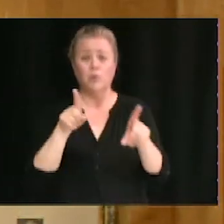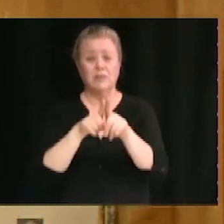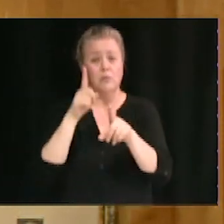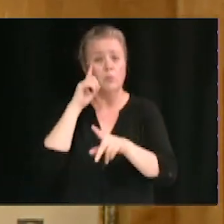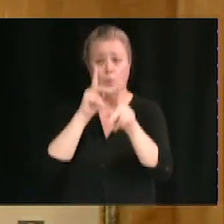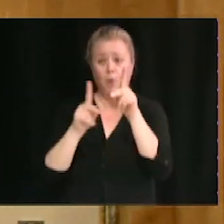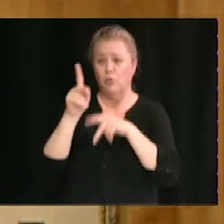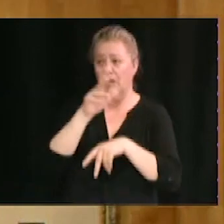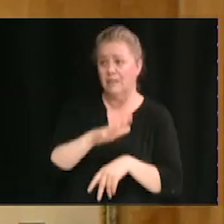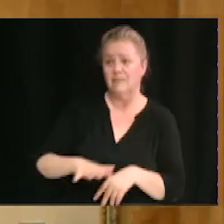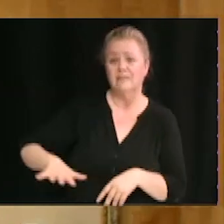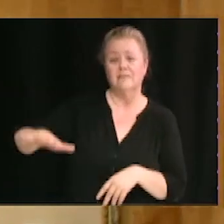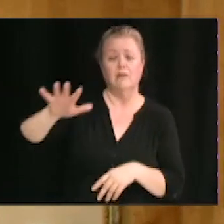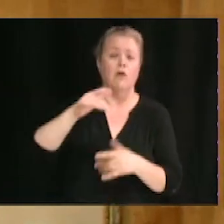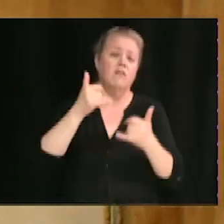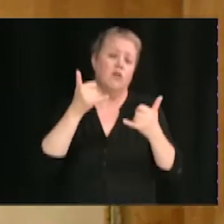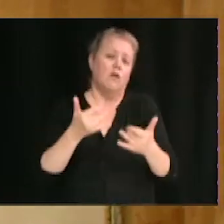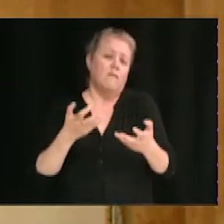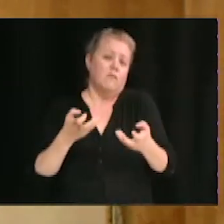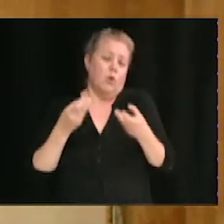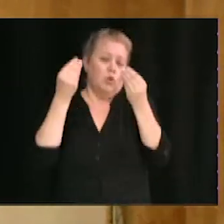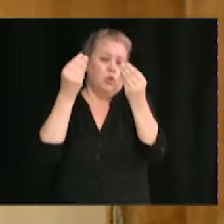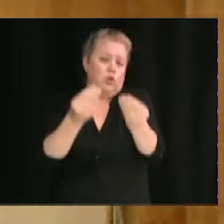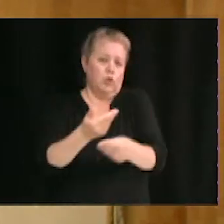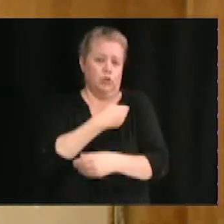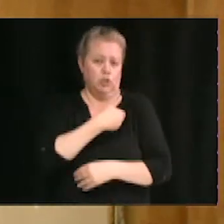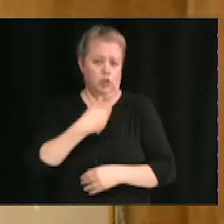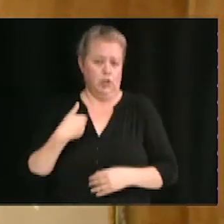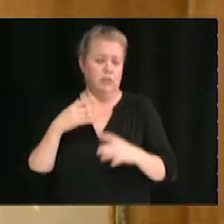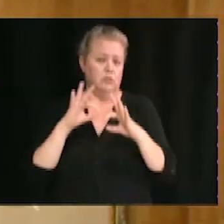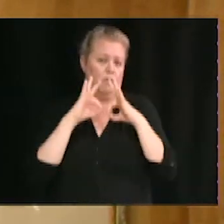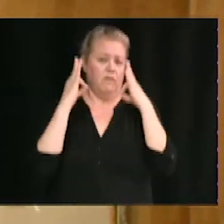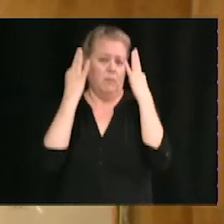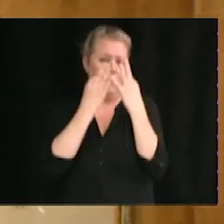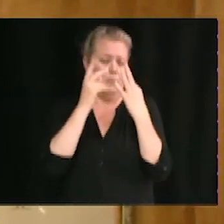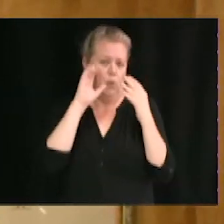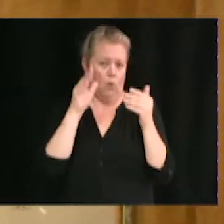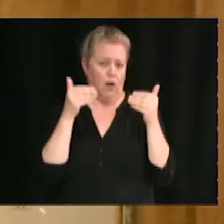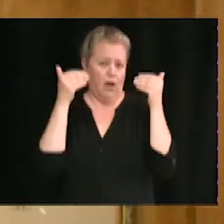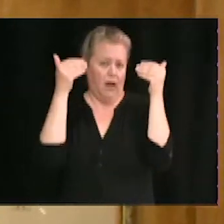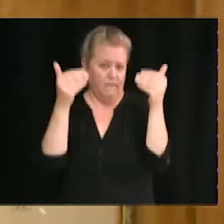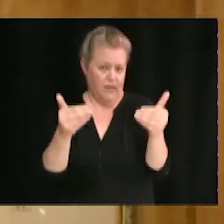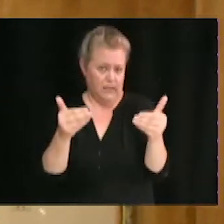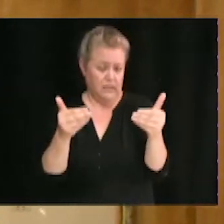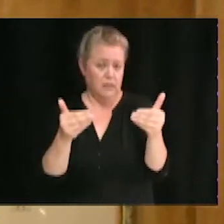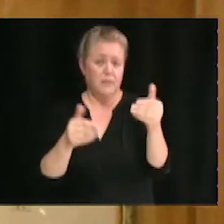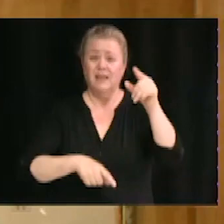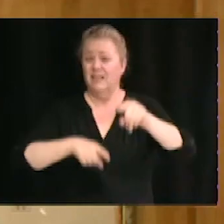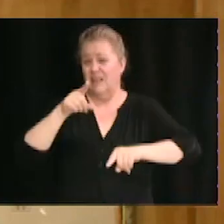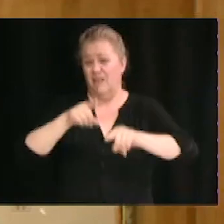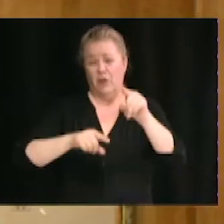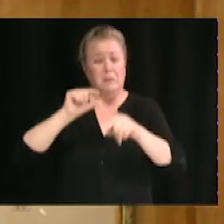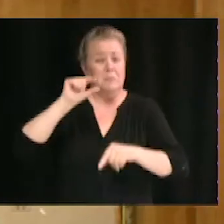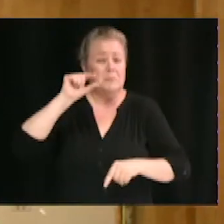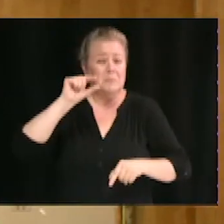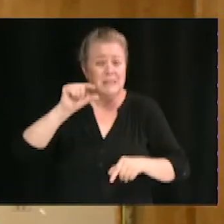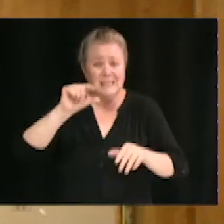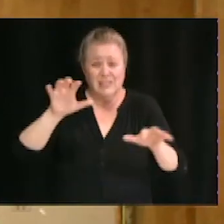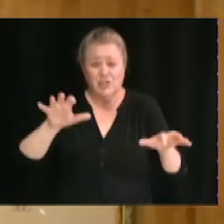supplémentaire aux familles de pouvoir poursuivre. Puis Dieu sait que parfois, juste un petit geste comme ça peut faire toute une grande différence.